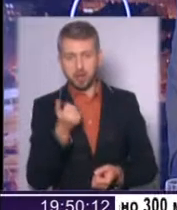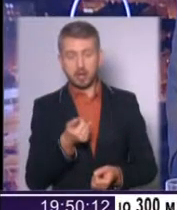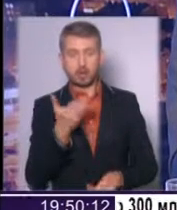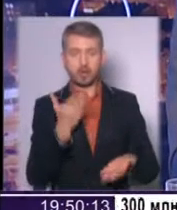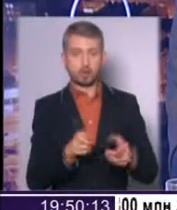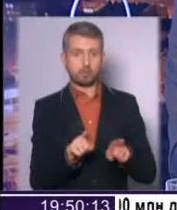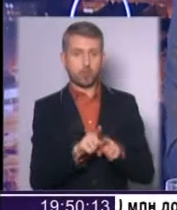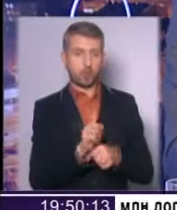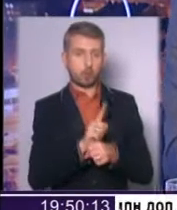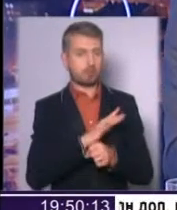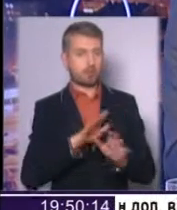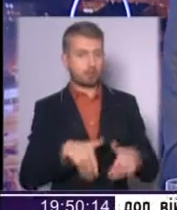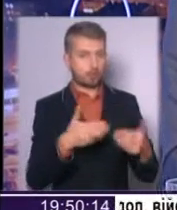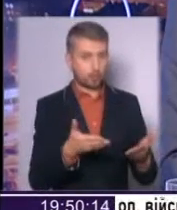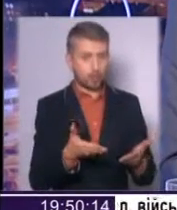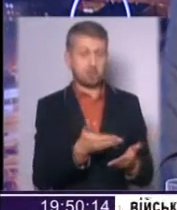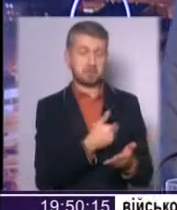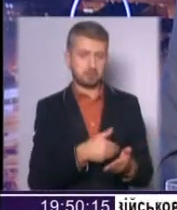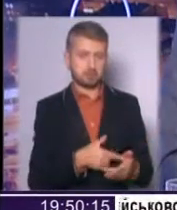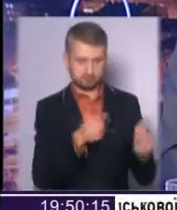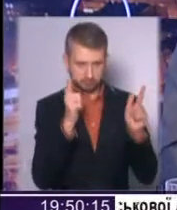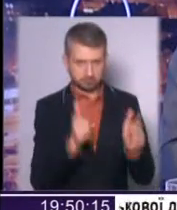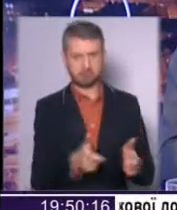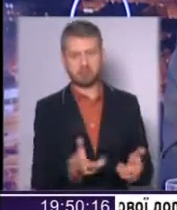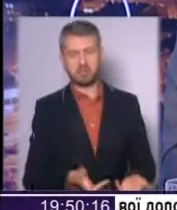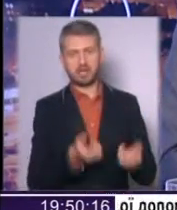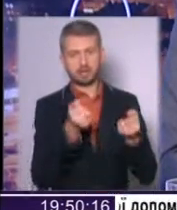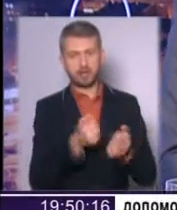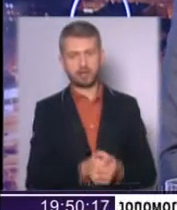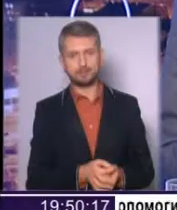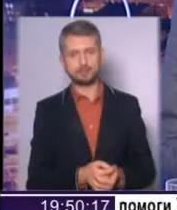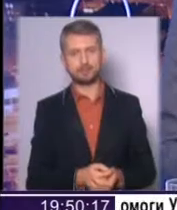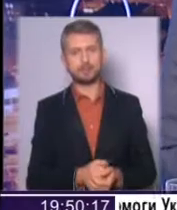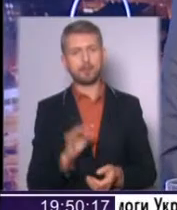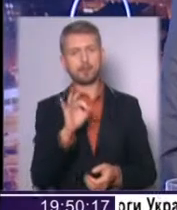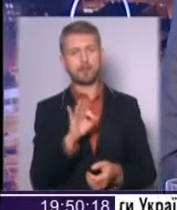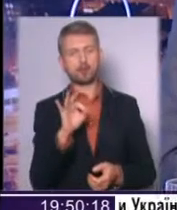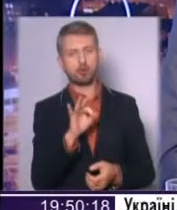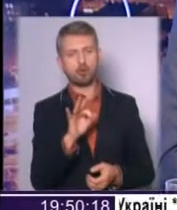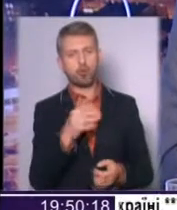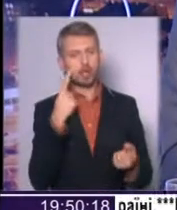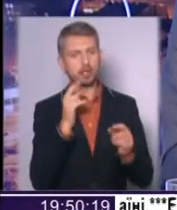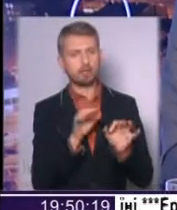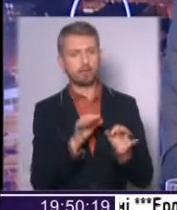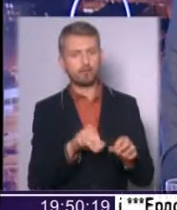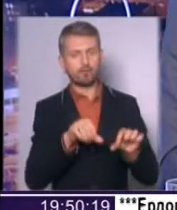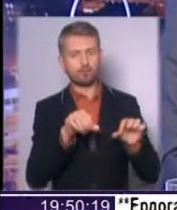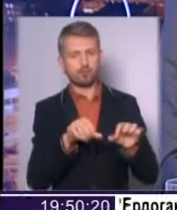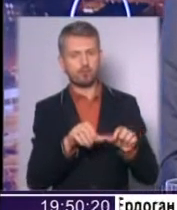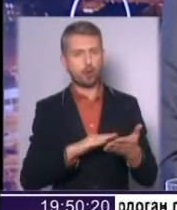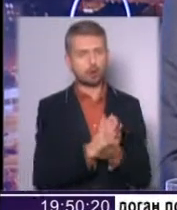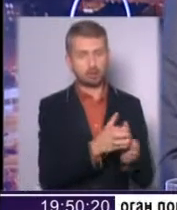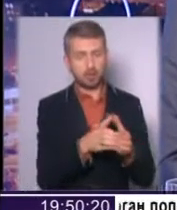нас там була норма прописана скорочення парламенту до 300 депутатів. Але це зміни в Конституції, і це нам не під силу. Щоб таку внести поправку,